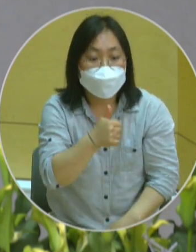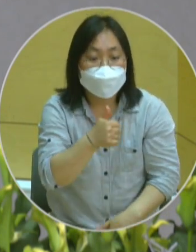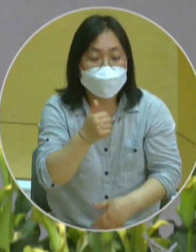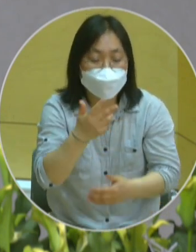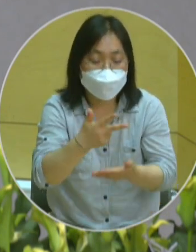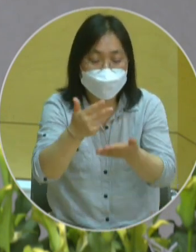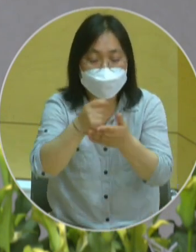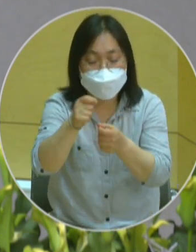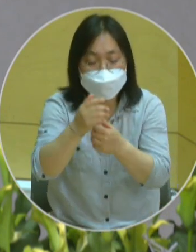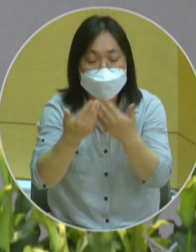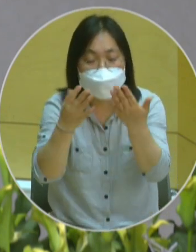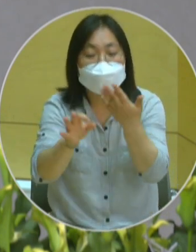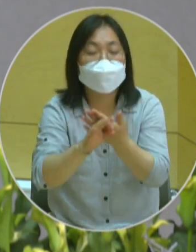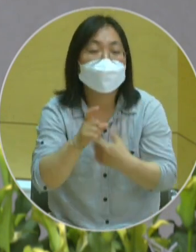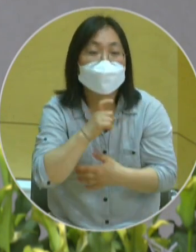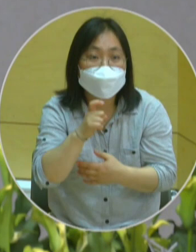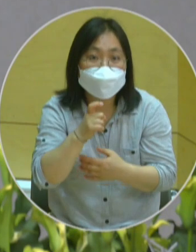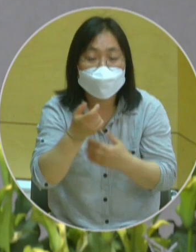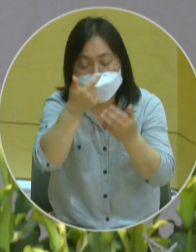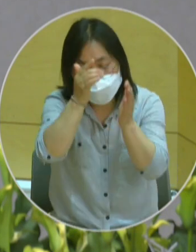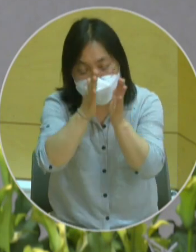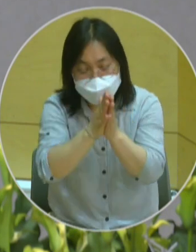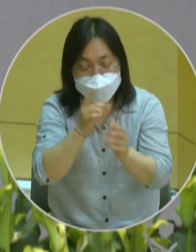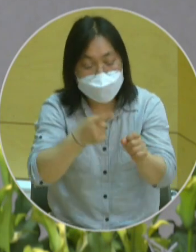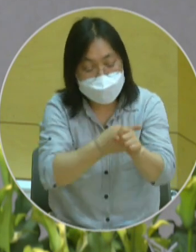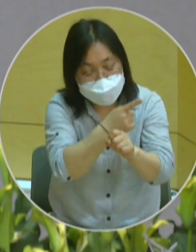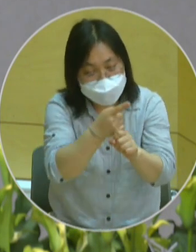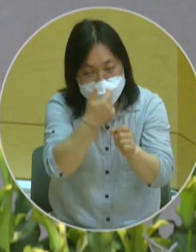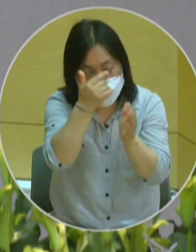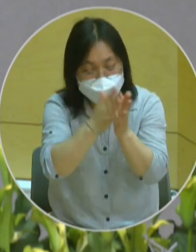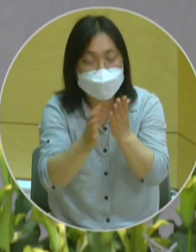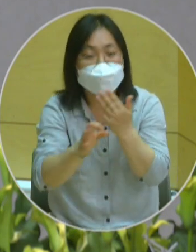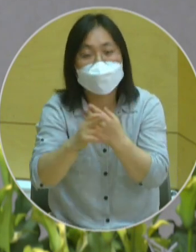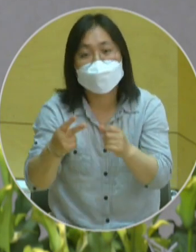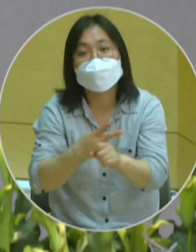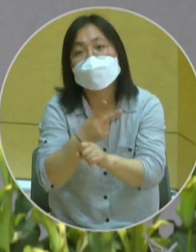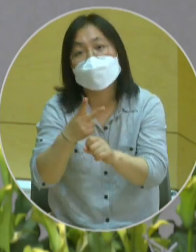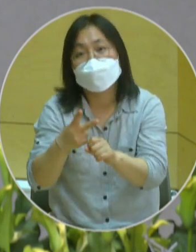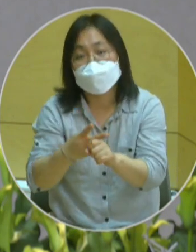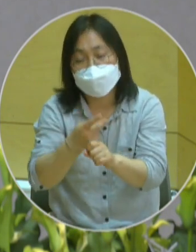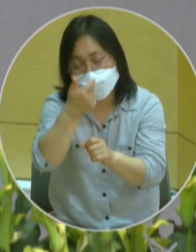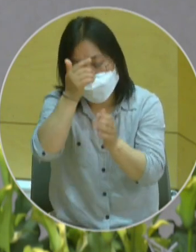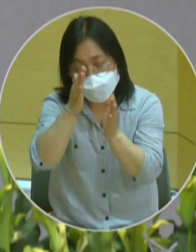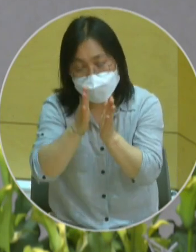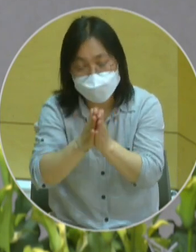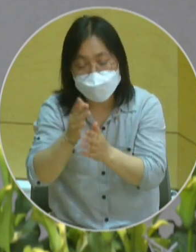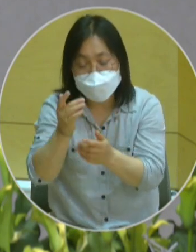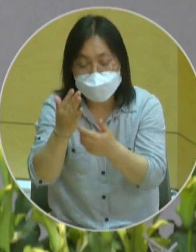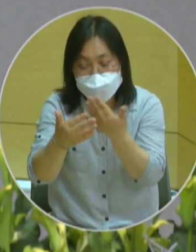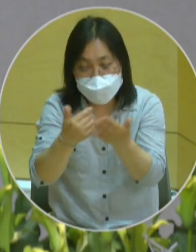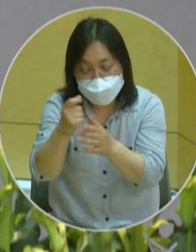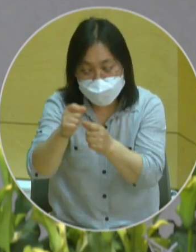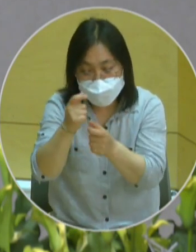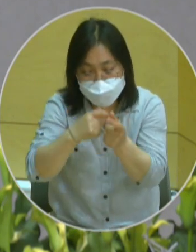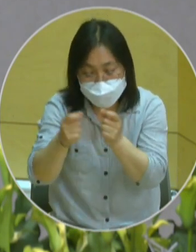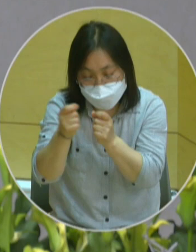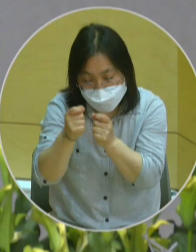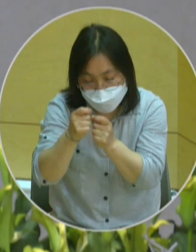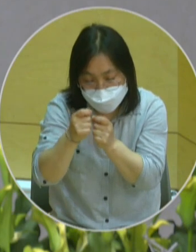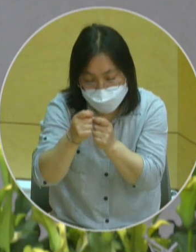앞에 드렸다면 10분을 드리고 1시간을 드렸다면 2시간을 드리고 내가 하나님 앞에 더 가까이 주님의 거룩한 삶을